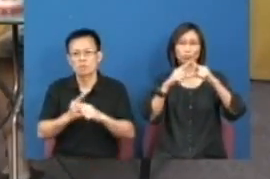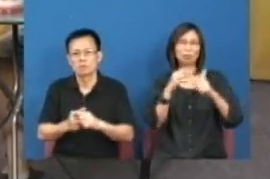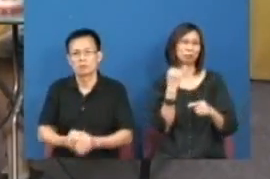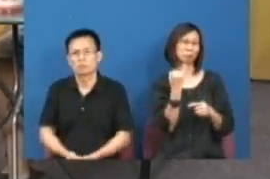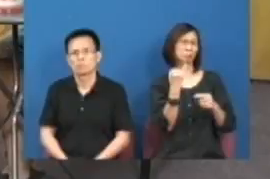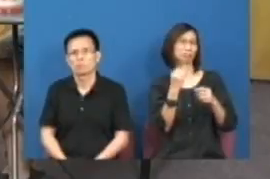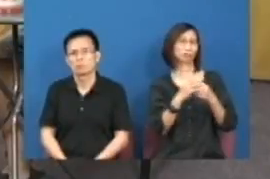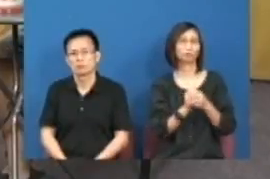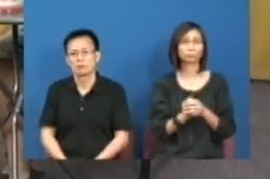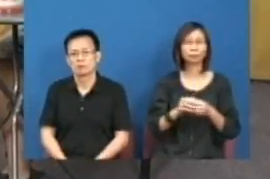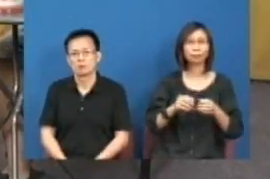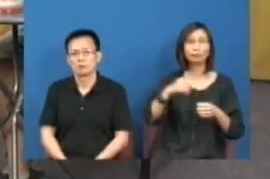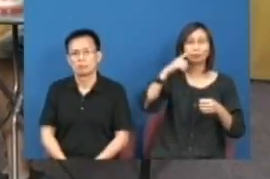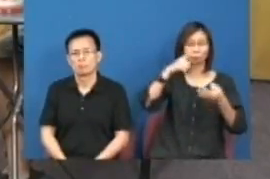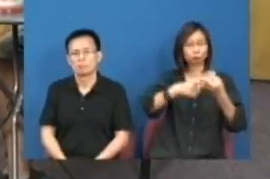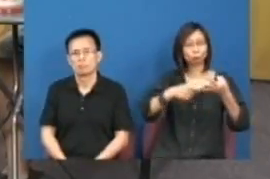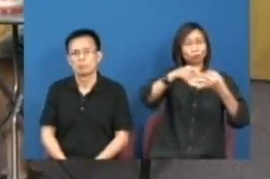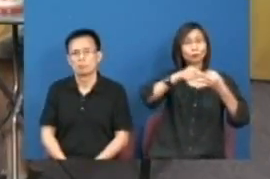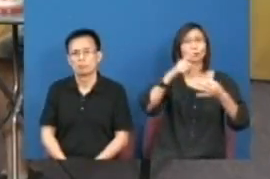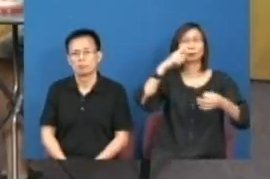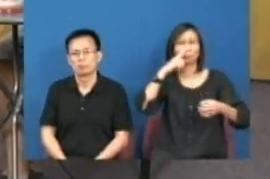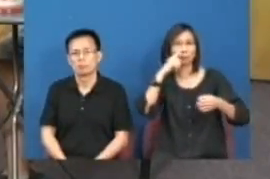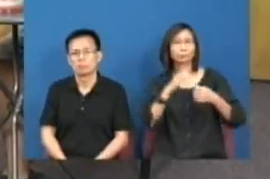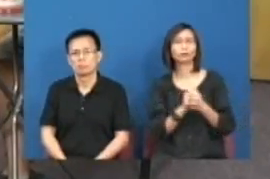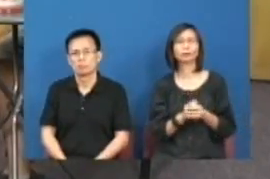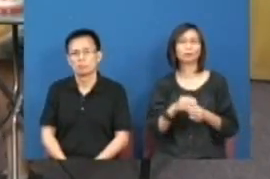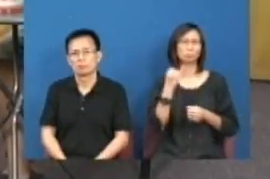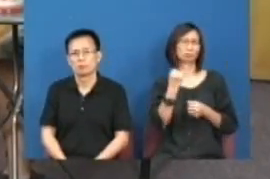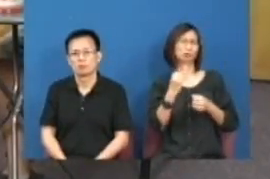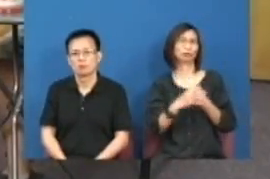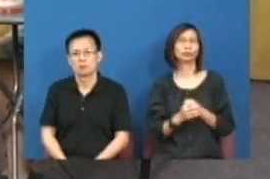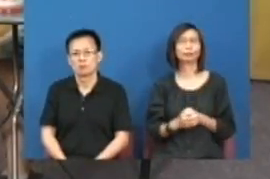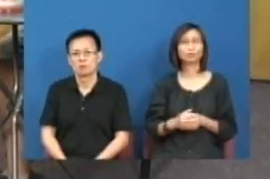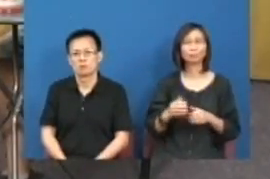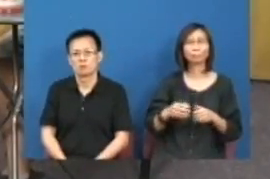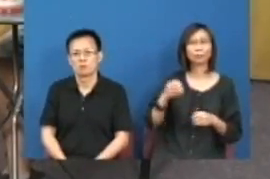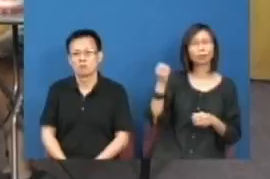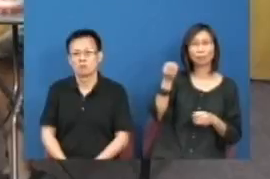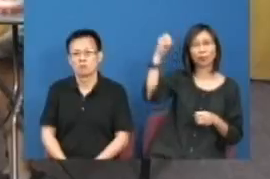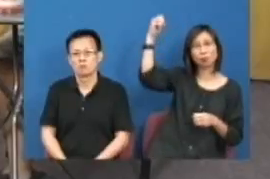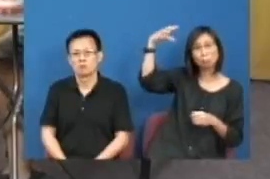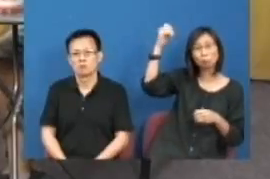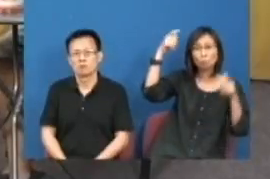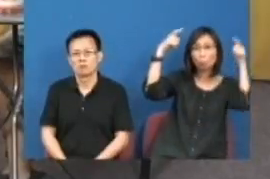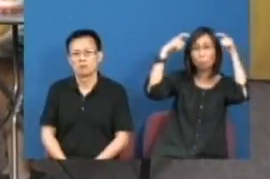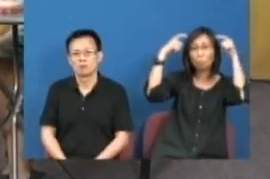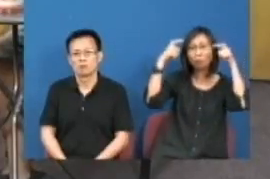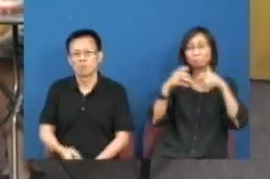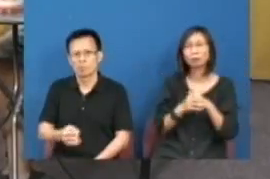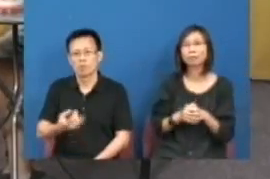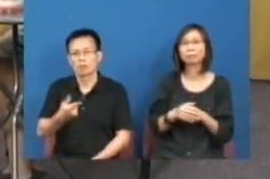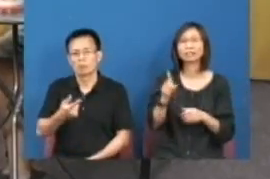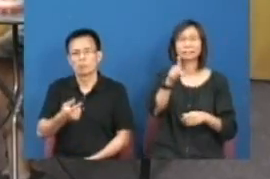意思啊，我仲未將個光環帶落你度啊，你自己繼續喺度維維維啊，猜下拳先啦咁樣。 係啊，冇錯，咁